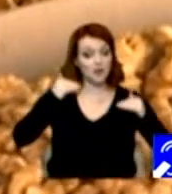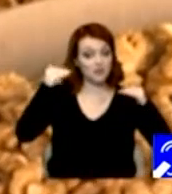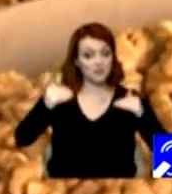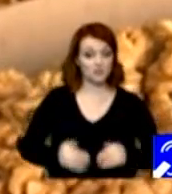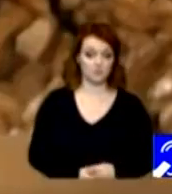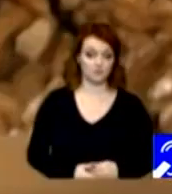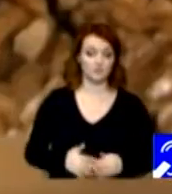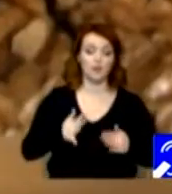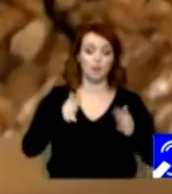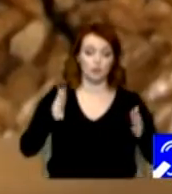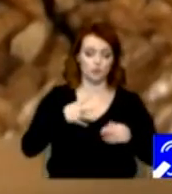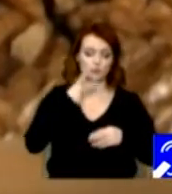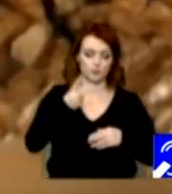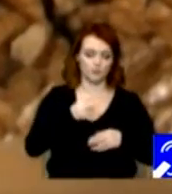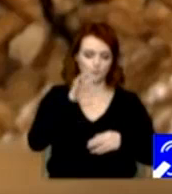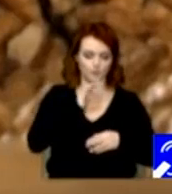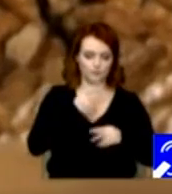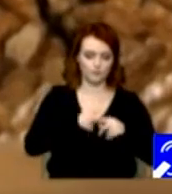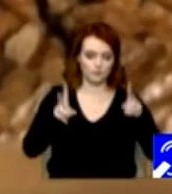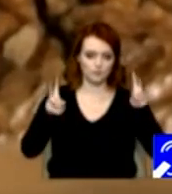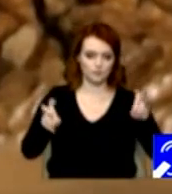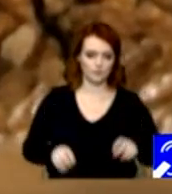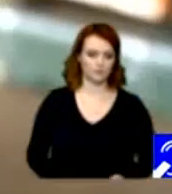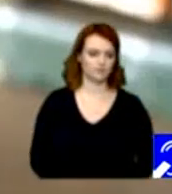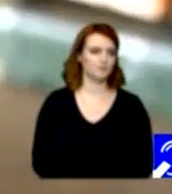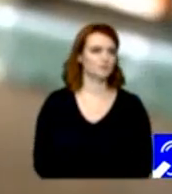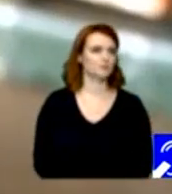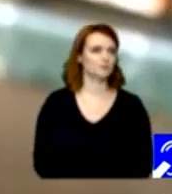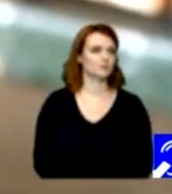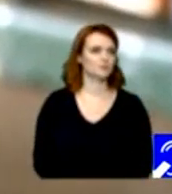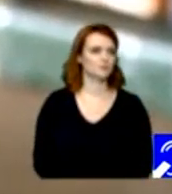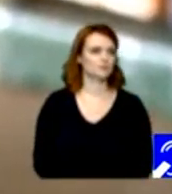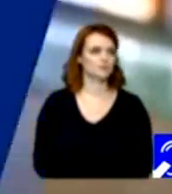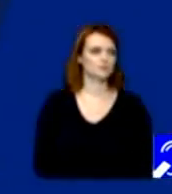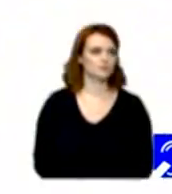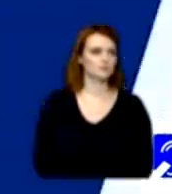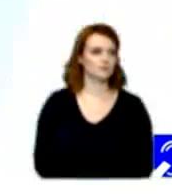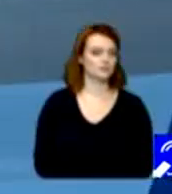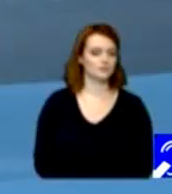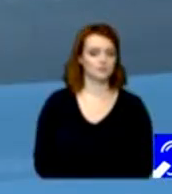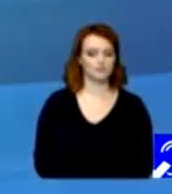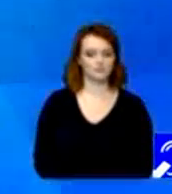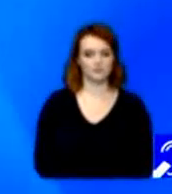nucă la punctele de Colectare și în viața Aflați peste câteva momente în telejurnal ă